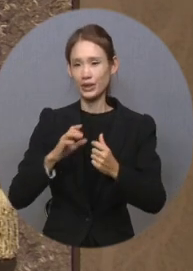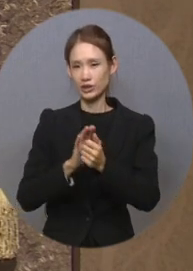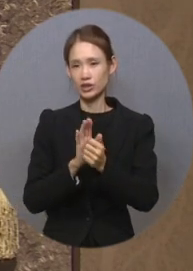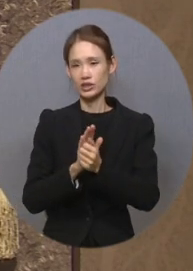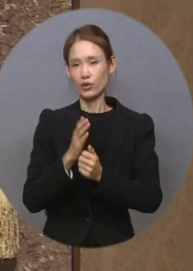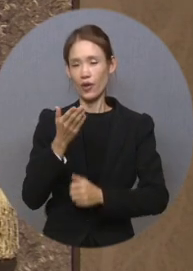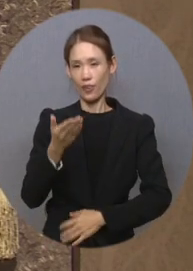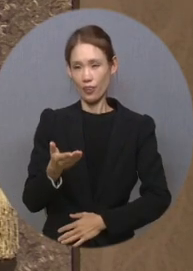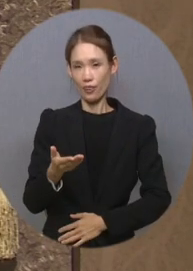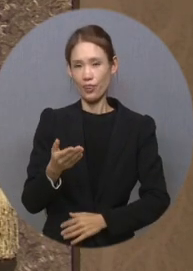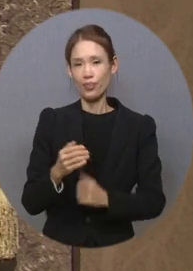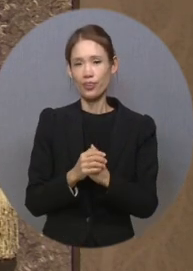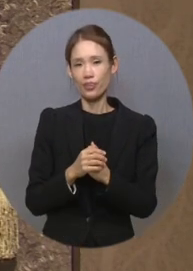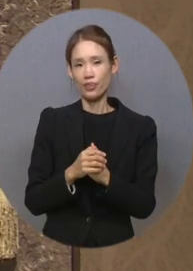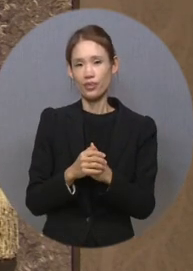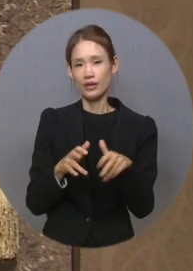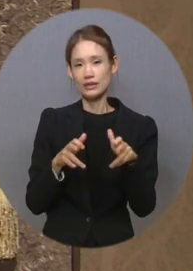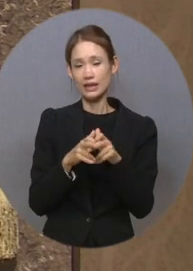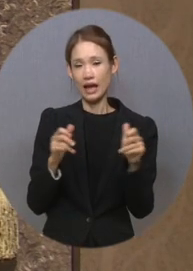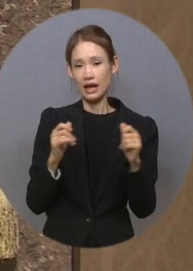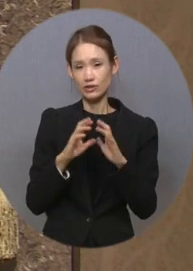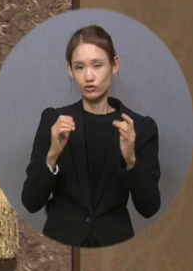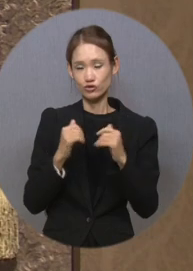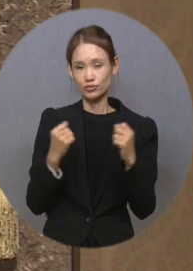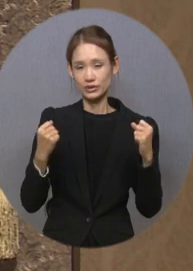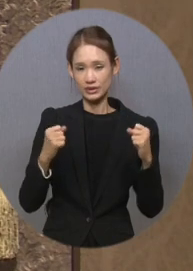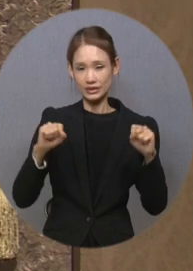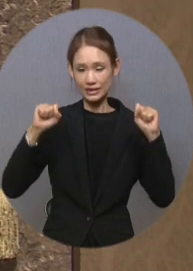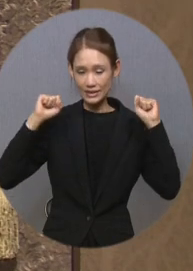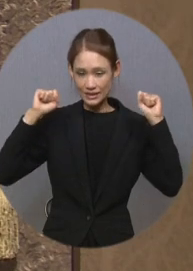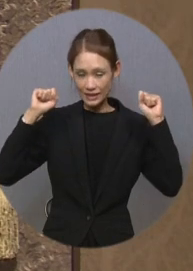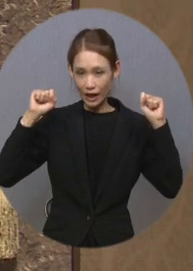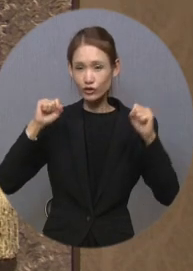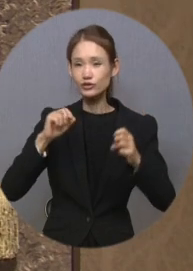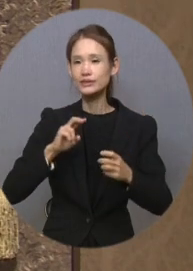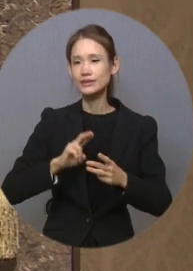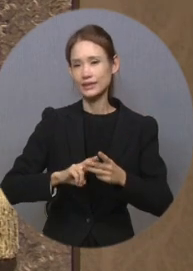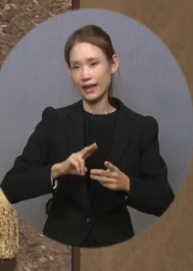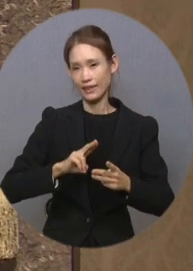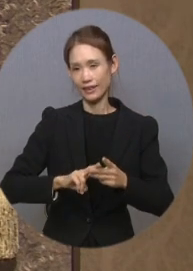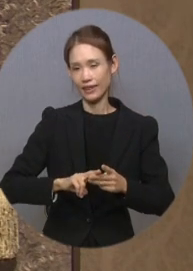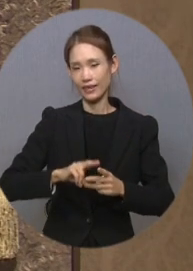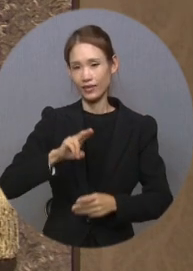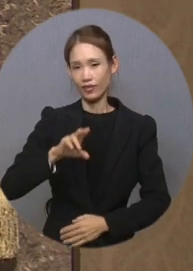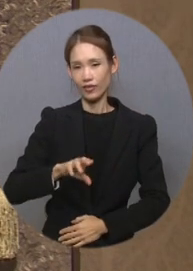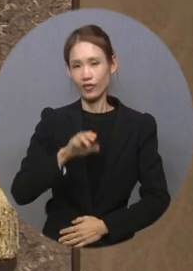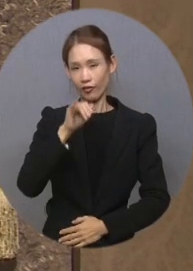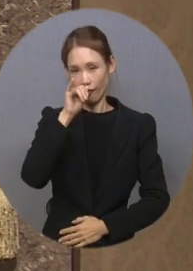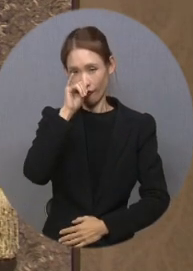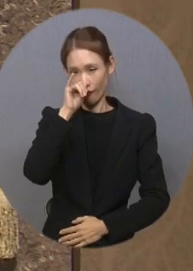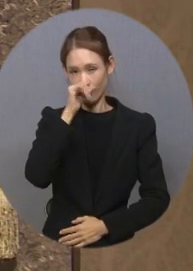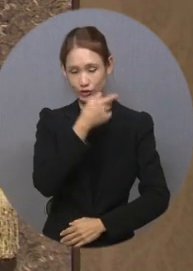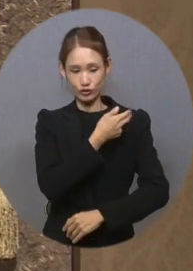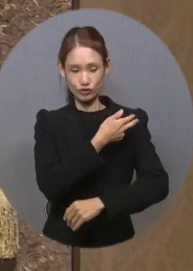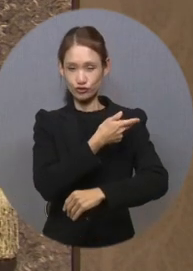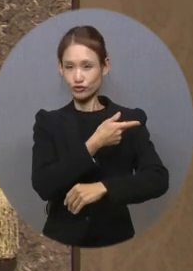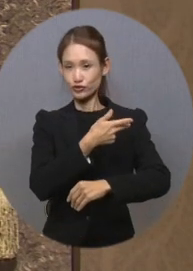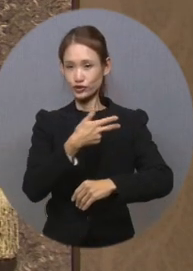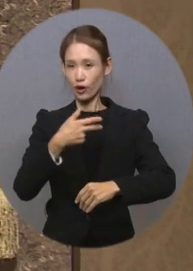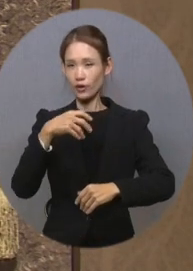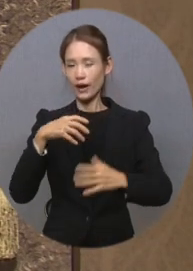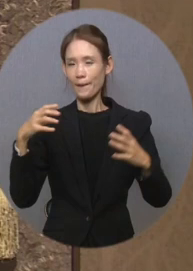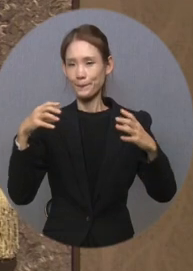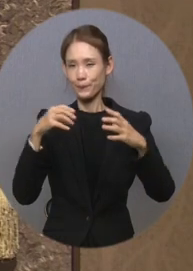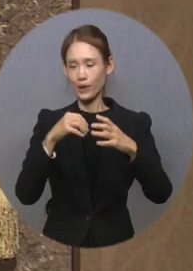우리 여수에는 또 장애인 국민 그 체육 센터가 있습니다. 네. 그 수영장을 포함해서 시설이 아주 잘